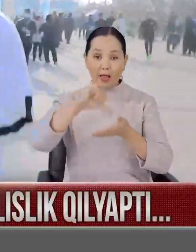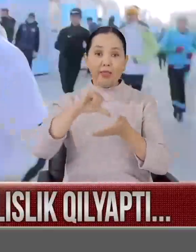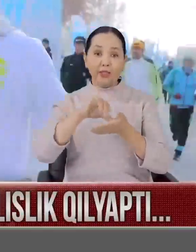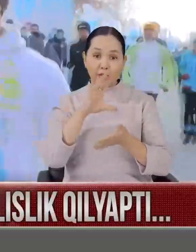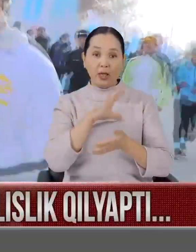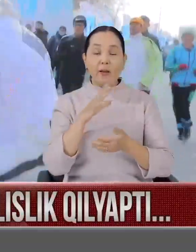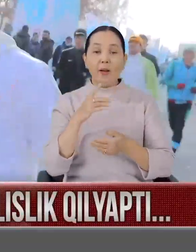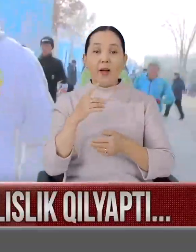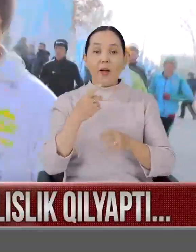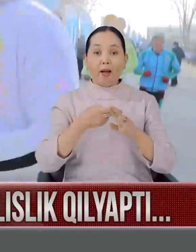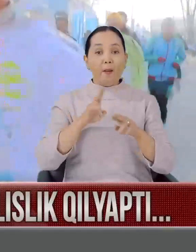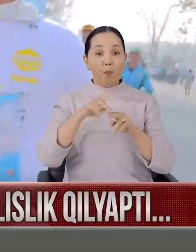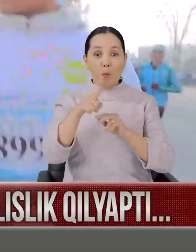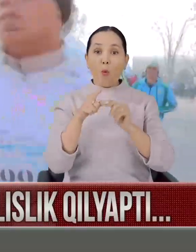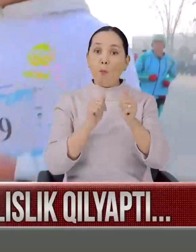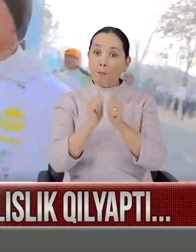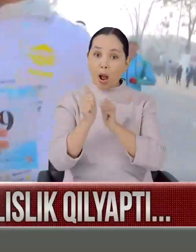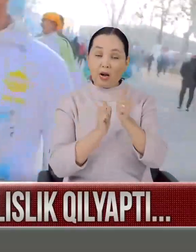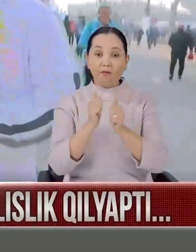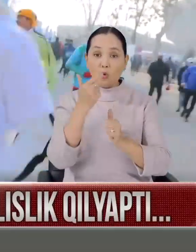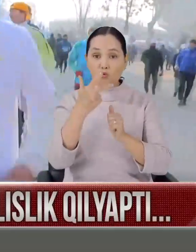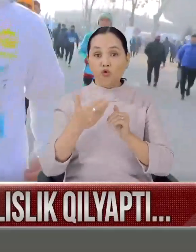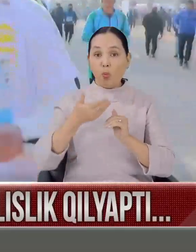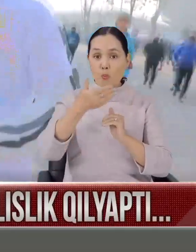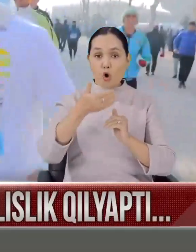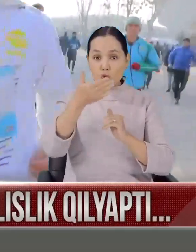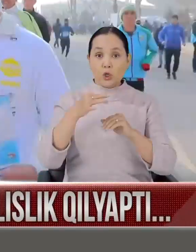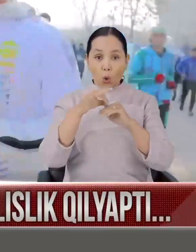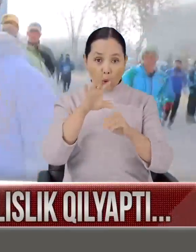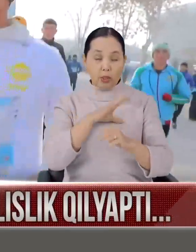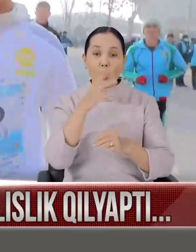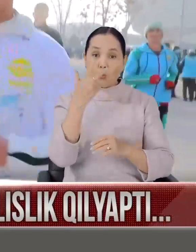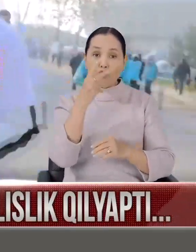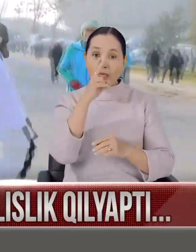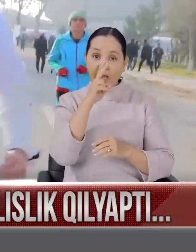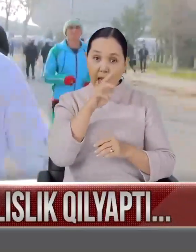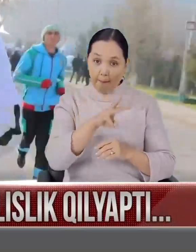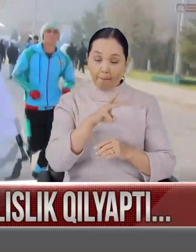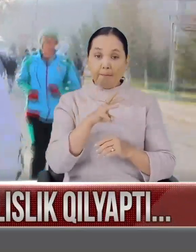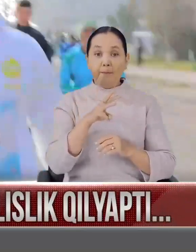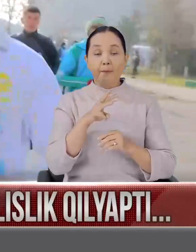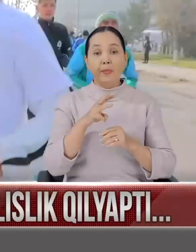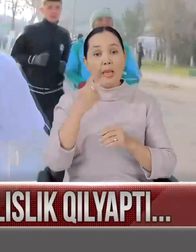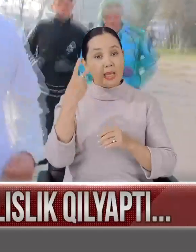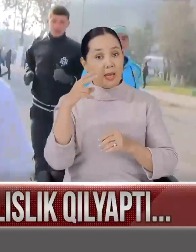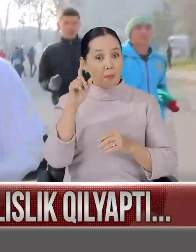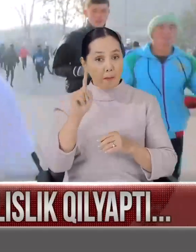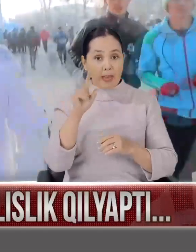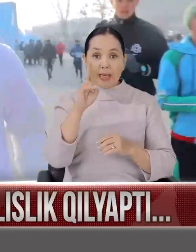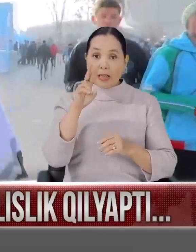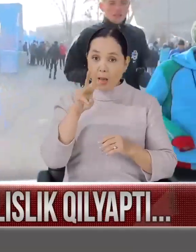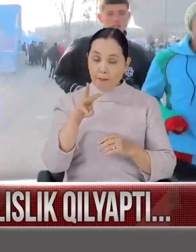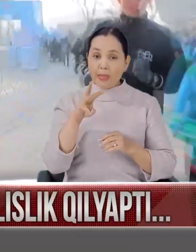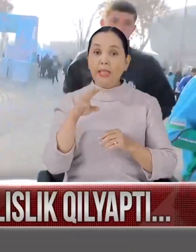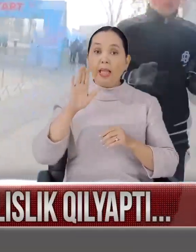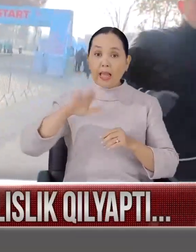qatnashganman. O'zi bu marafon 3 bosqichda o'tkazilyapti. 3 km, pol marafon 21 km,